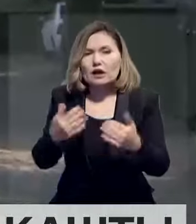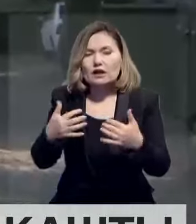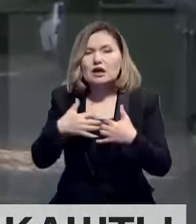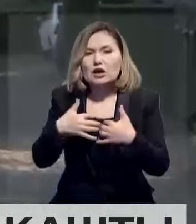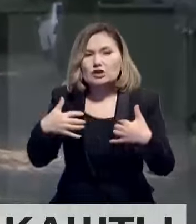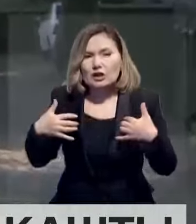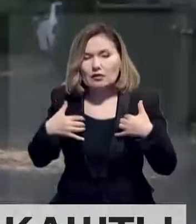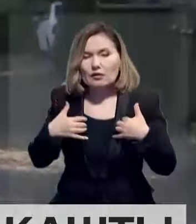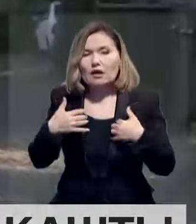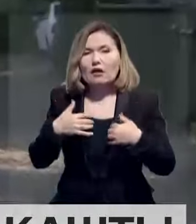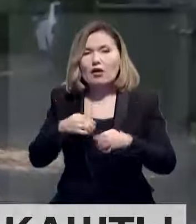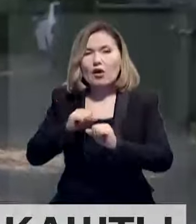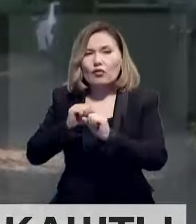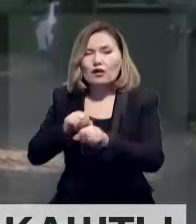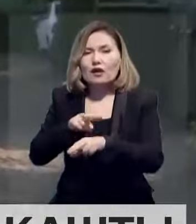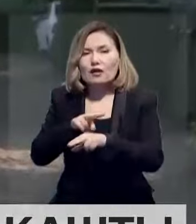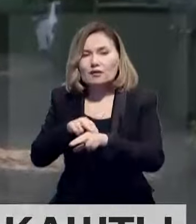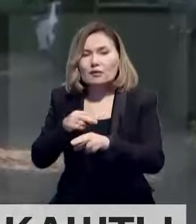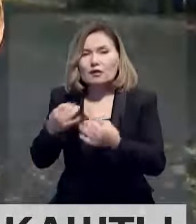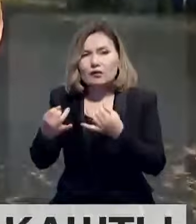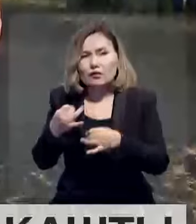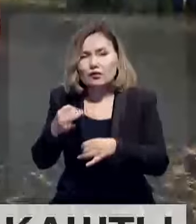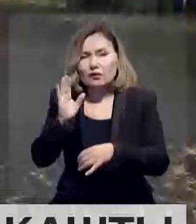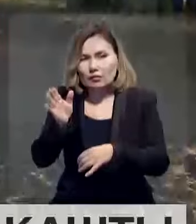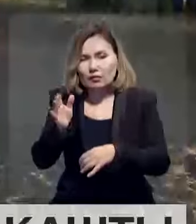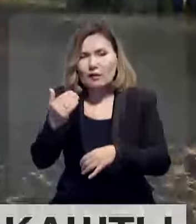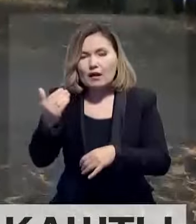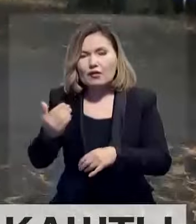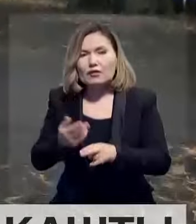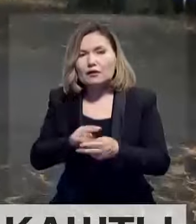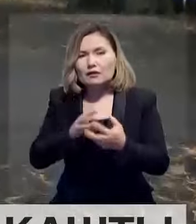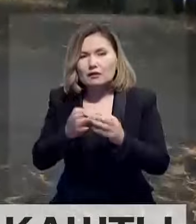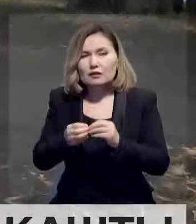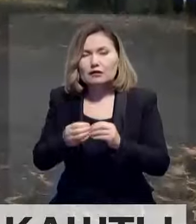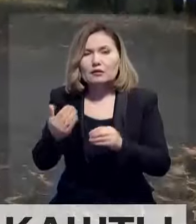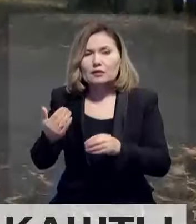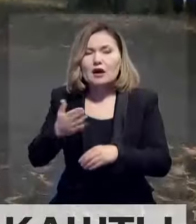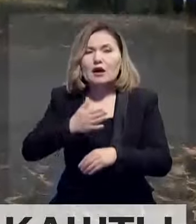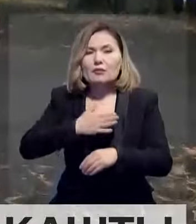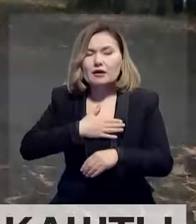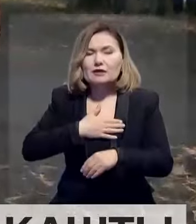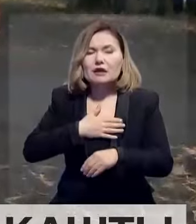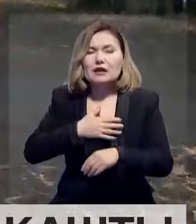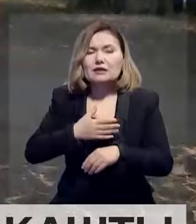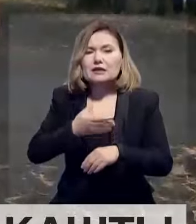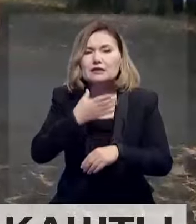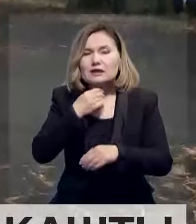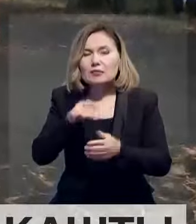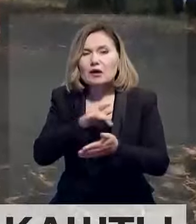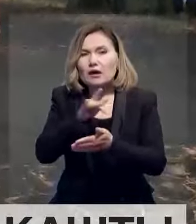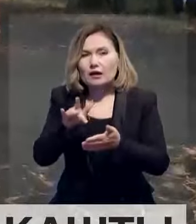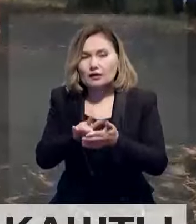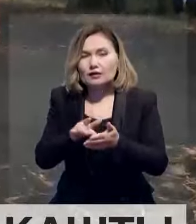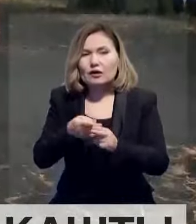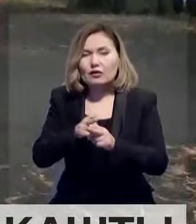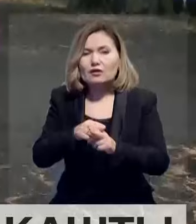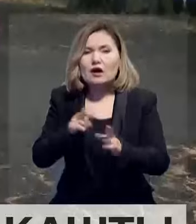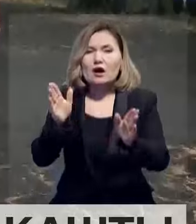тартпақшымыз. Қазір айтары бар екен. Шыңғыс мырза, айтсаңыз, мына енді біздің Семей орман резерваты флора-фаунаға